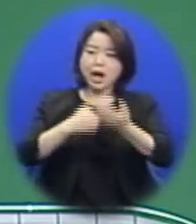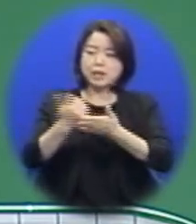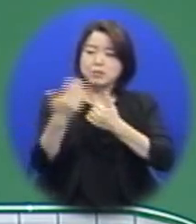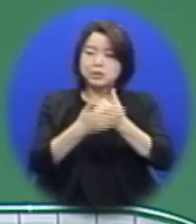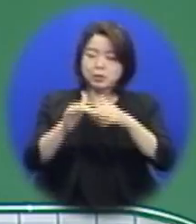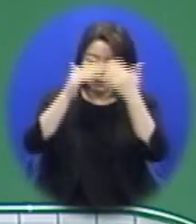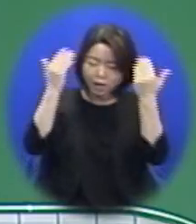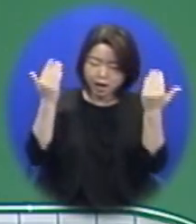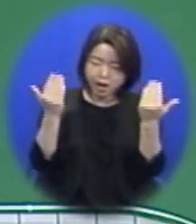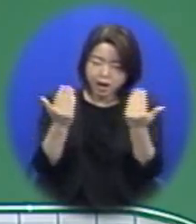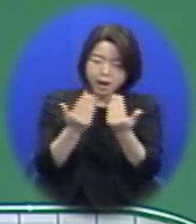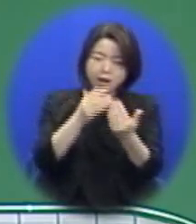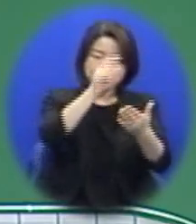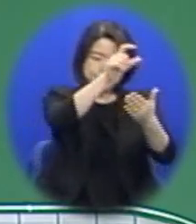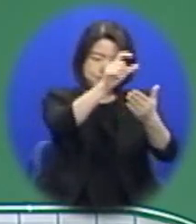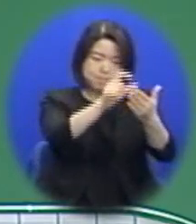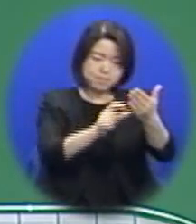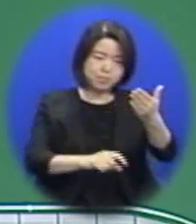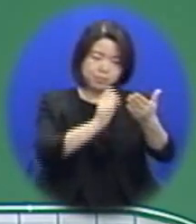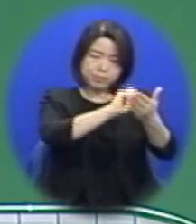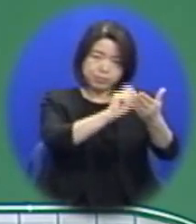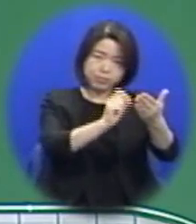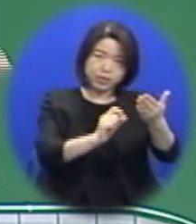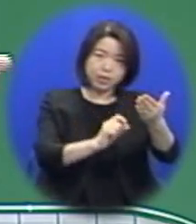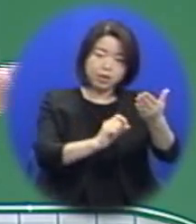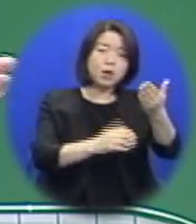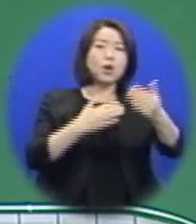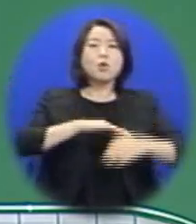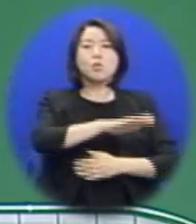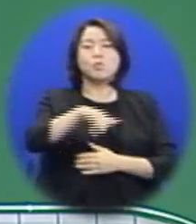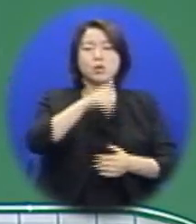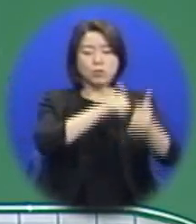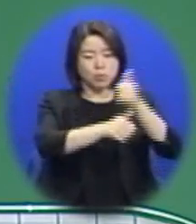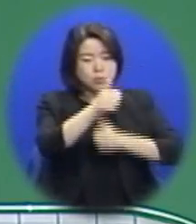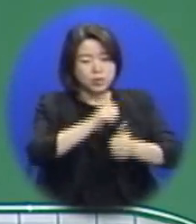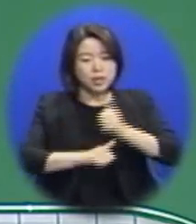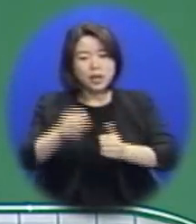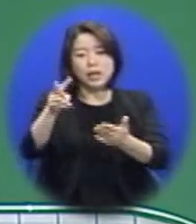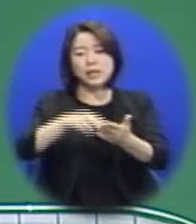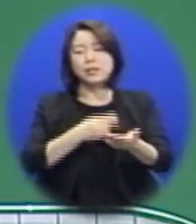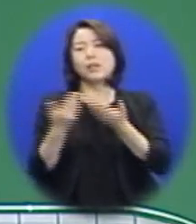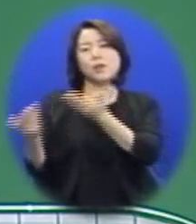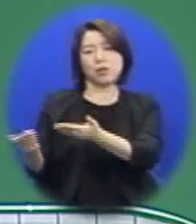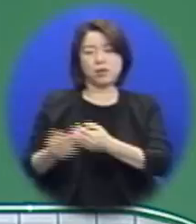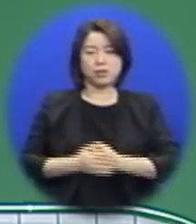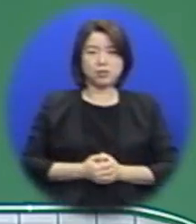기록하자. 그래서 우리 후손들에게 그것을 읽게 하자.